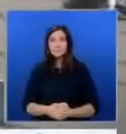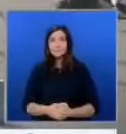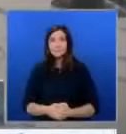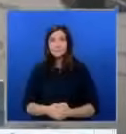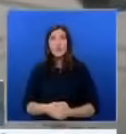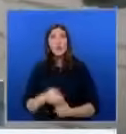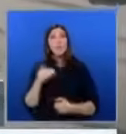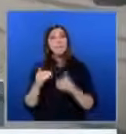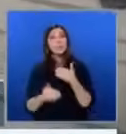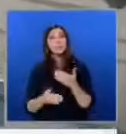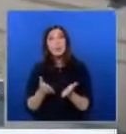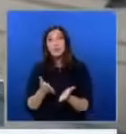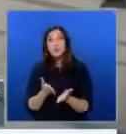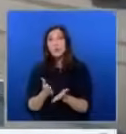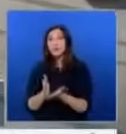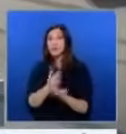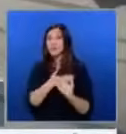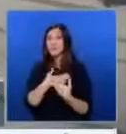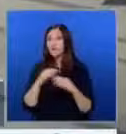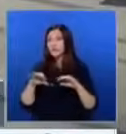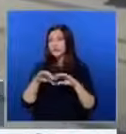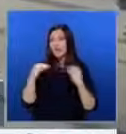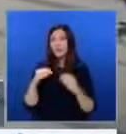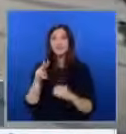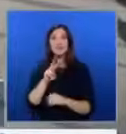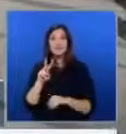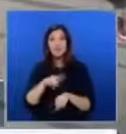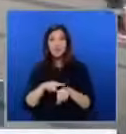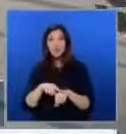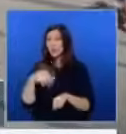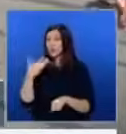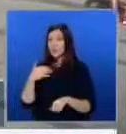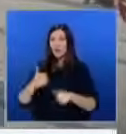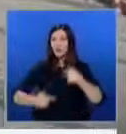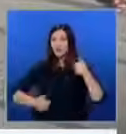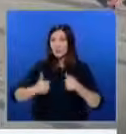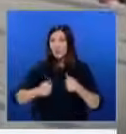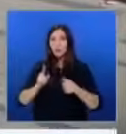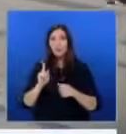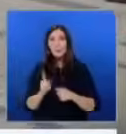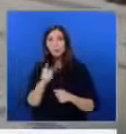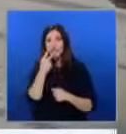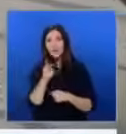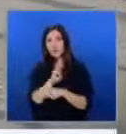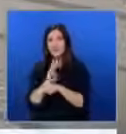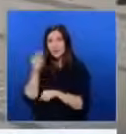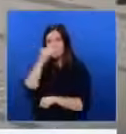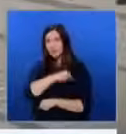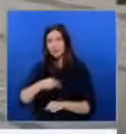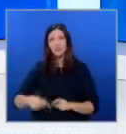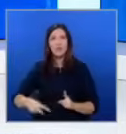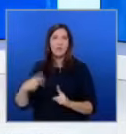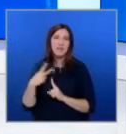и постепенно се насочат към стадиона в 22 часа е този страхотен дуел, който може да гледате на сайта на Българската национална телевизия.